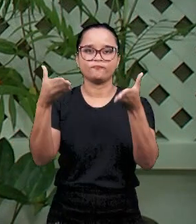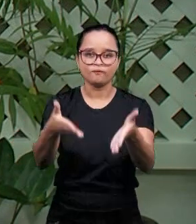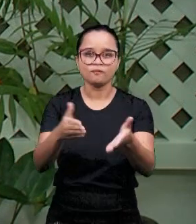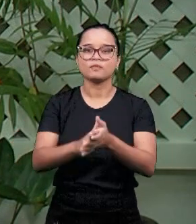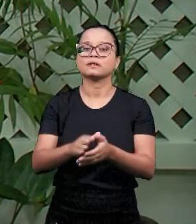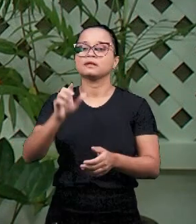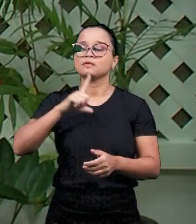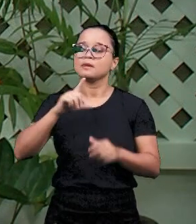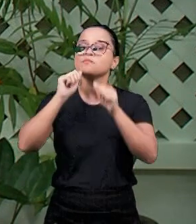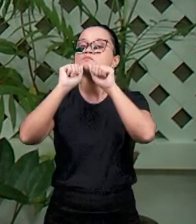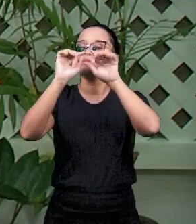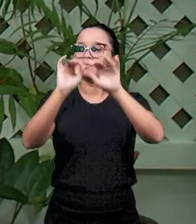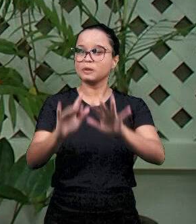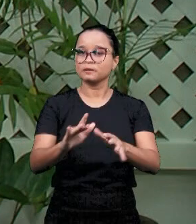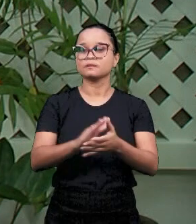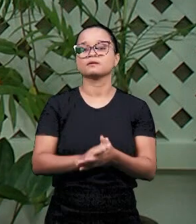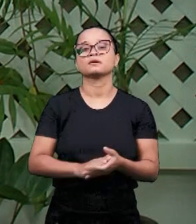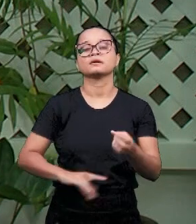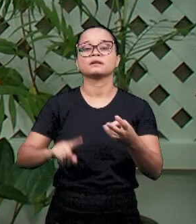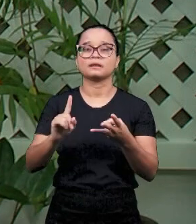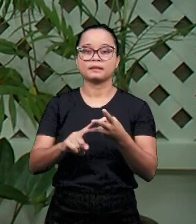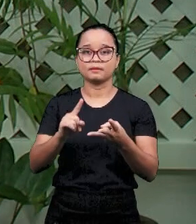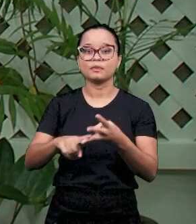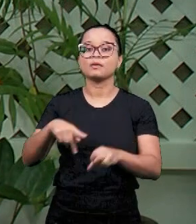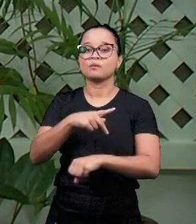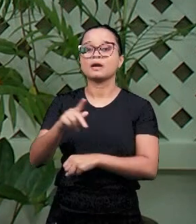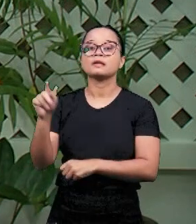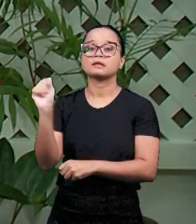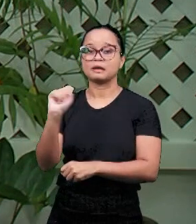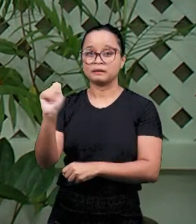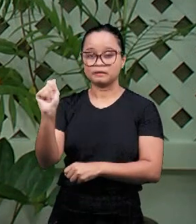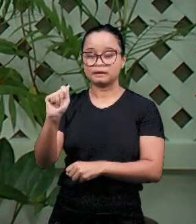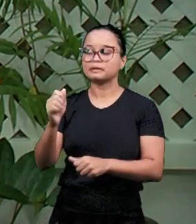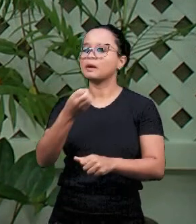avons Bolivie, Argentine,